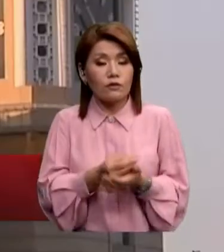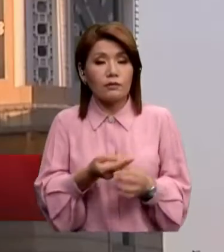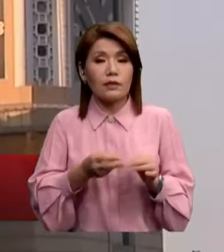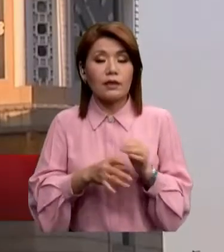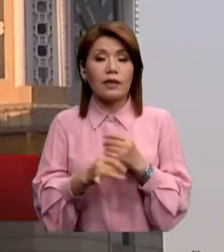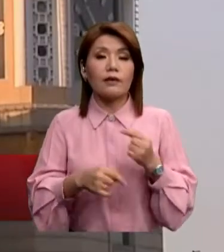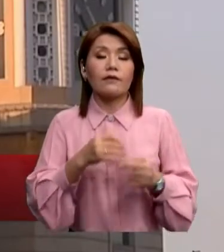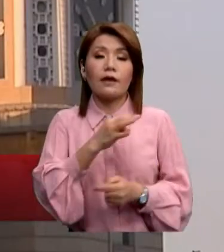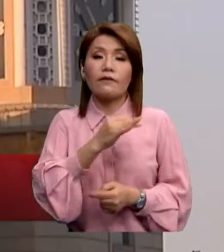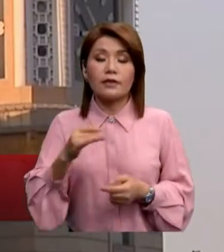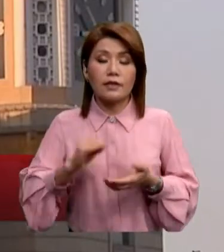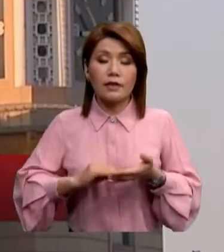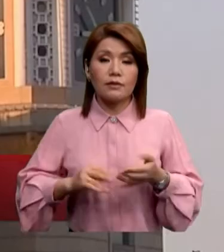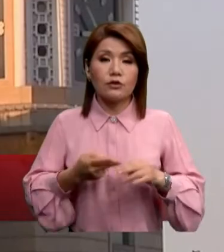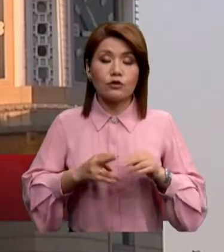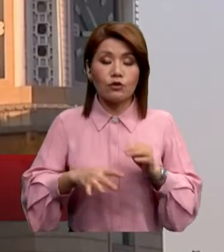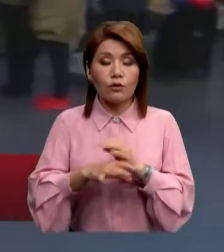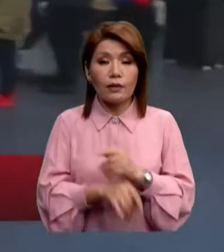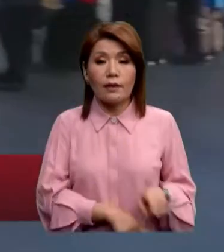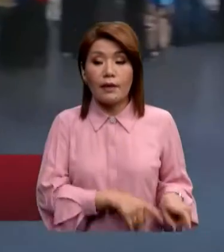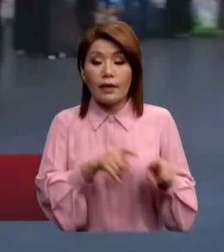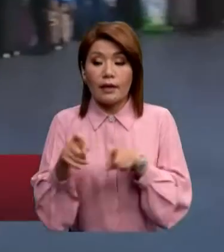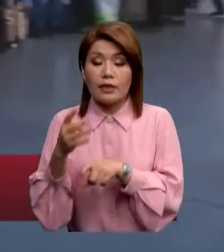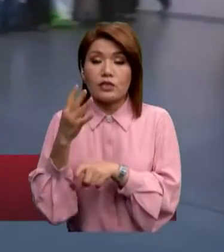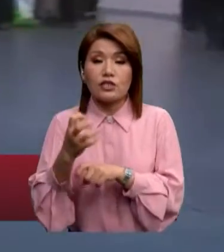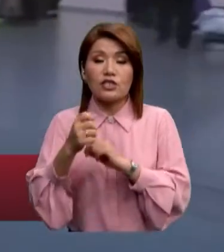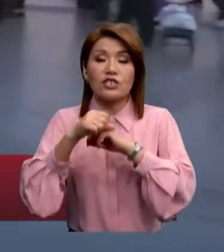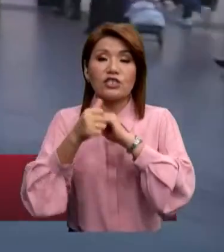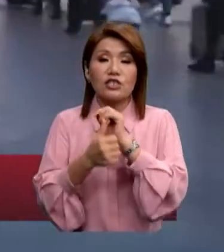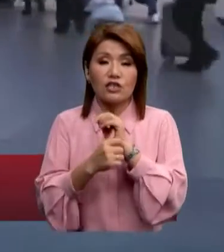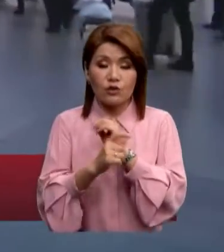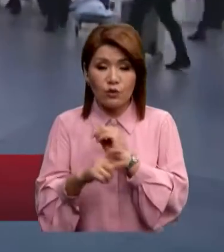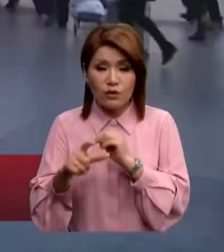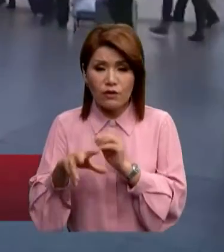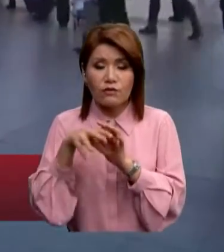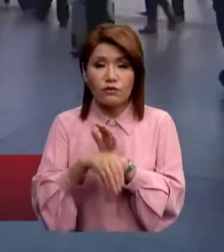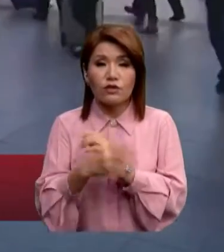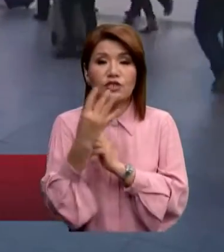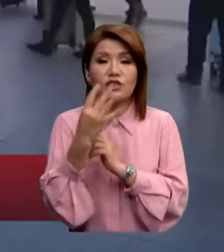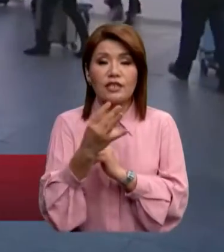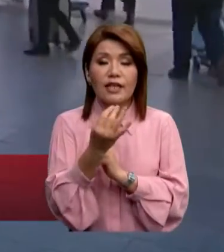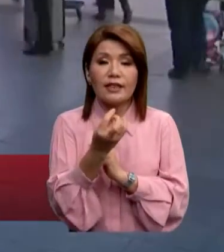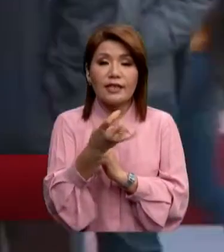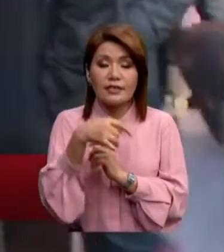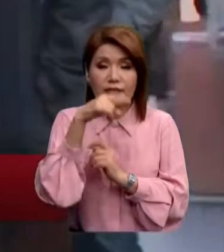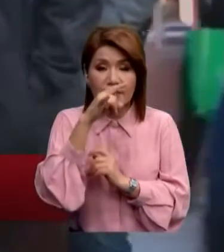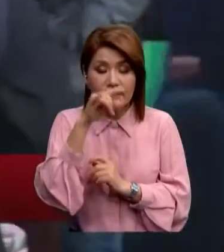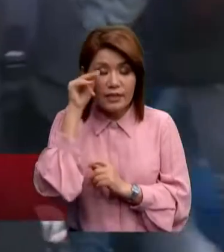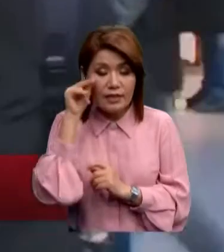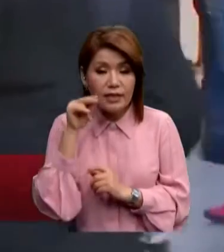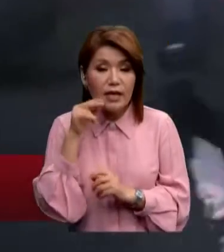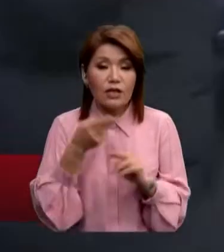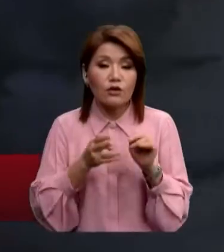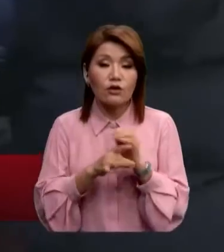официальной статистики, за прошлый год из Поднебесной переехало 416 человек, из которых всего 4 этнических китайца. По мнению